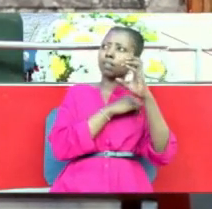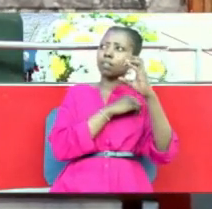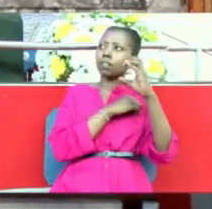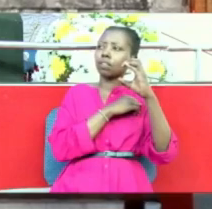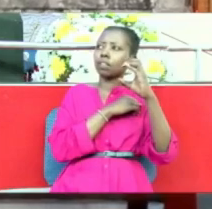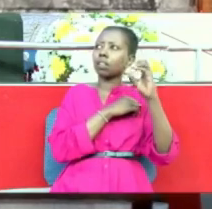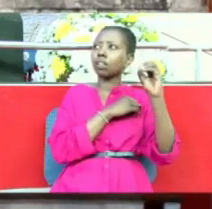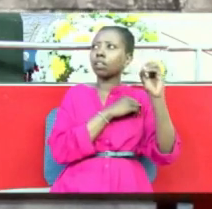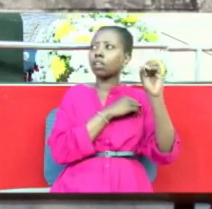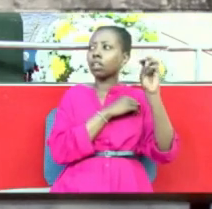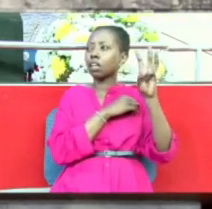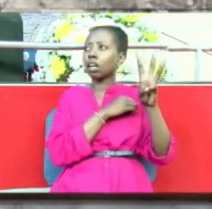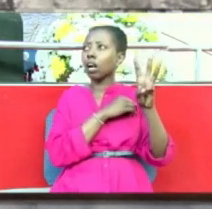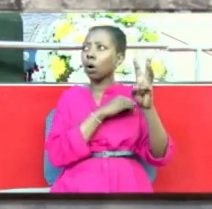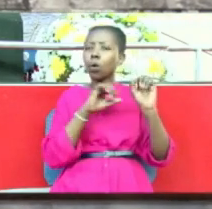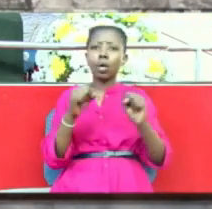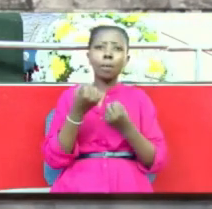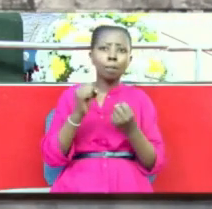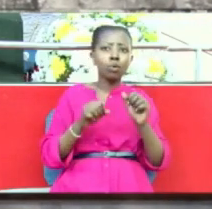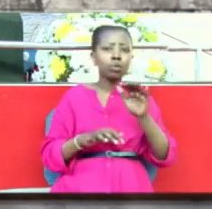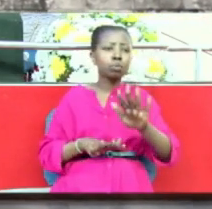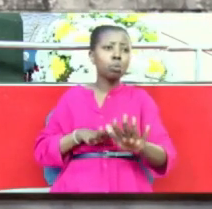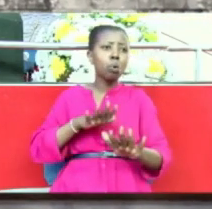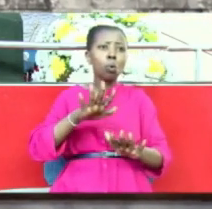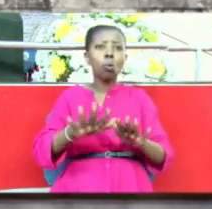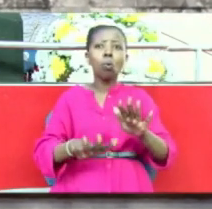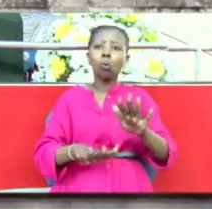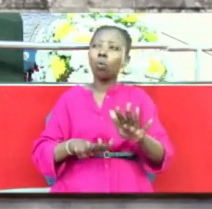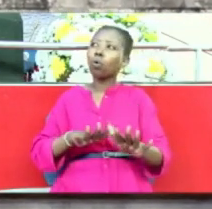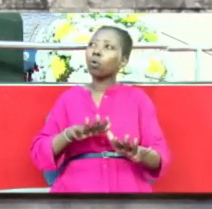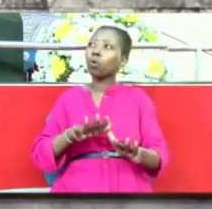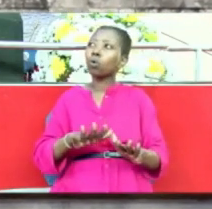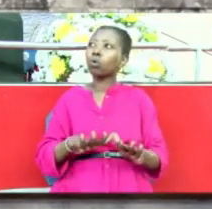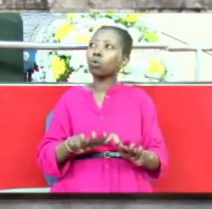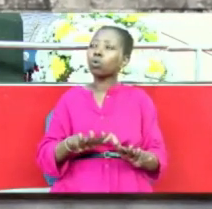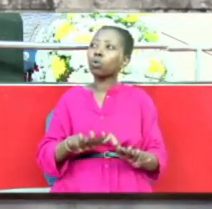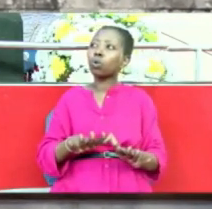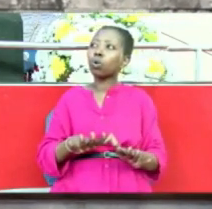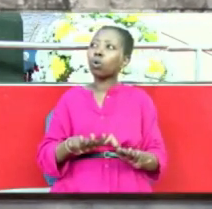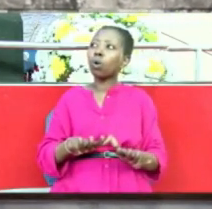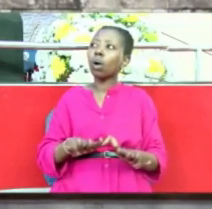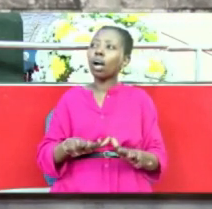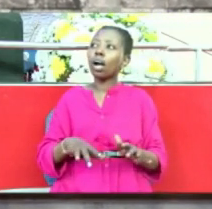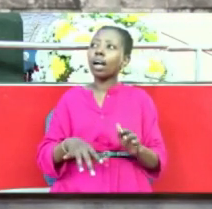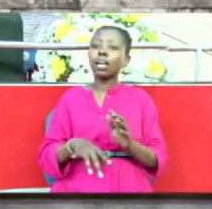ana shida ya kutembea kwa maziwa, na anakamuliwa sijui mara ine,